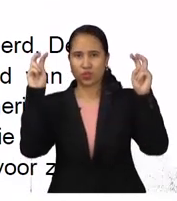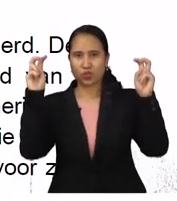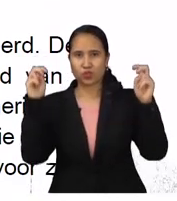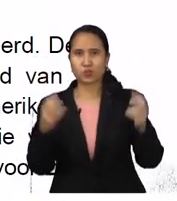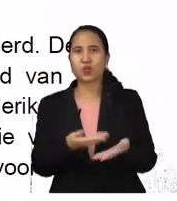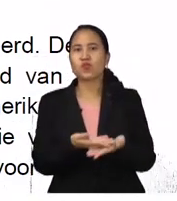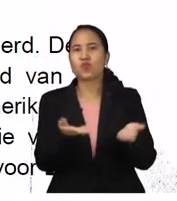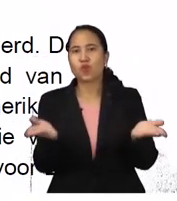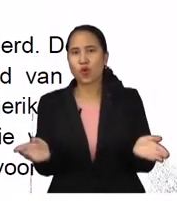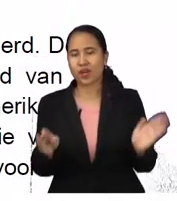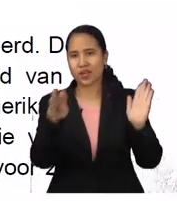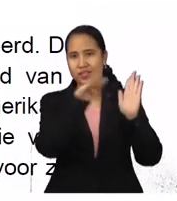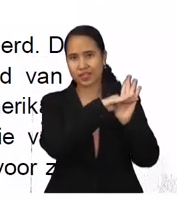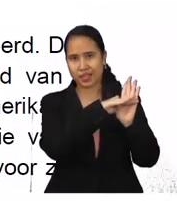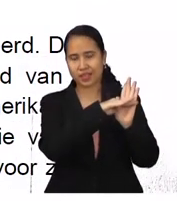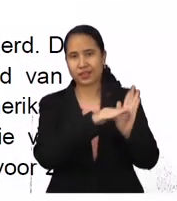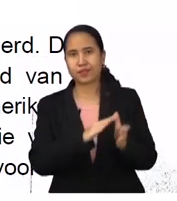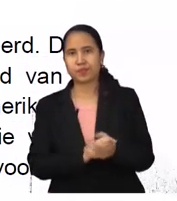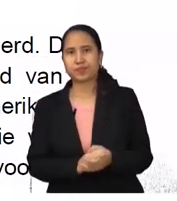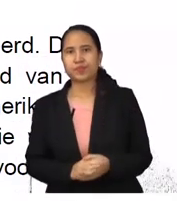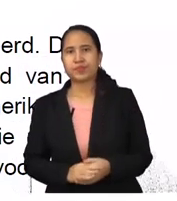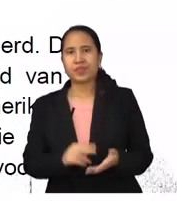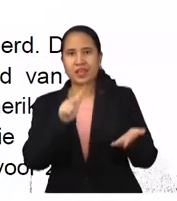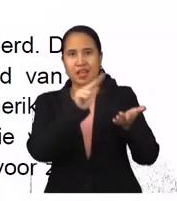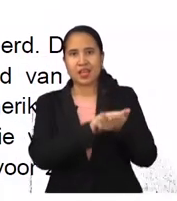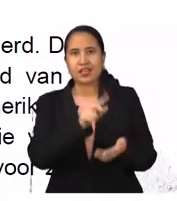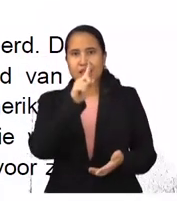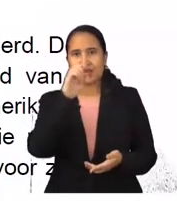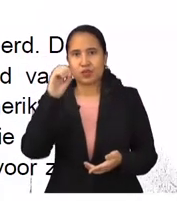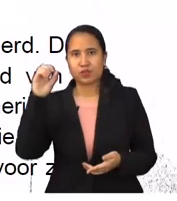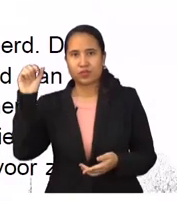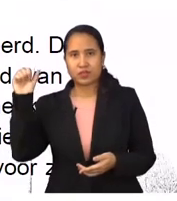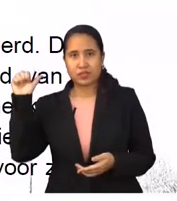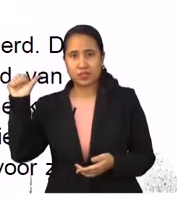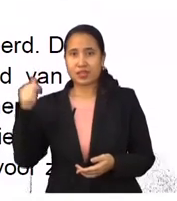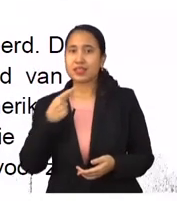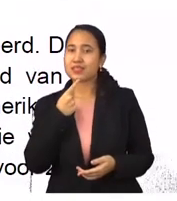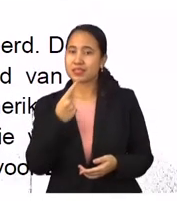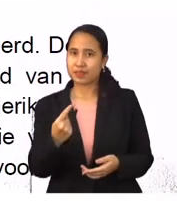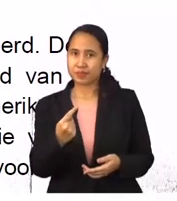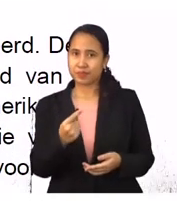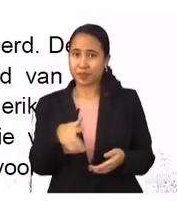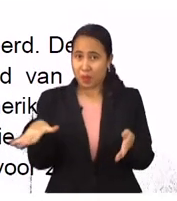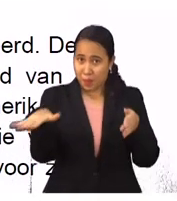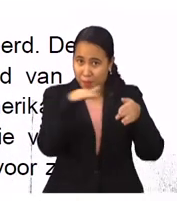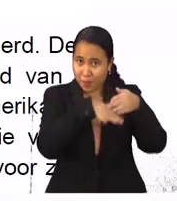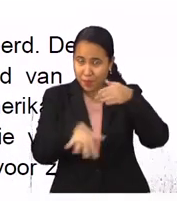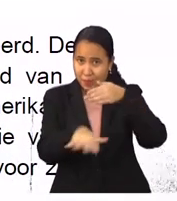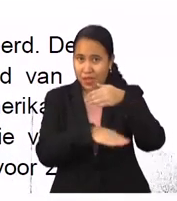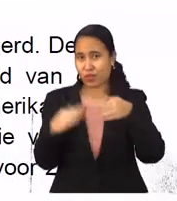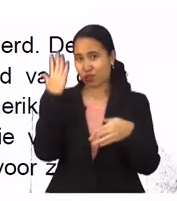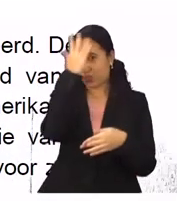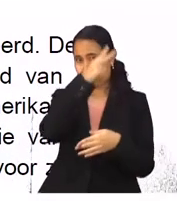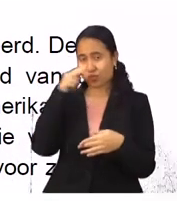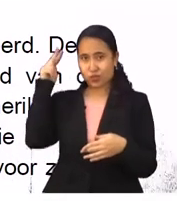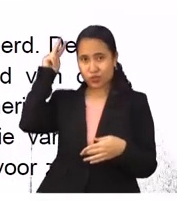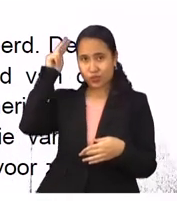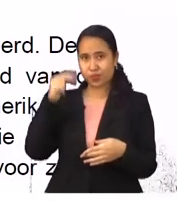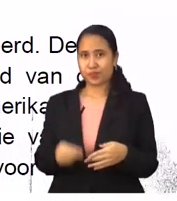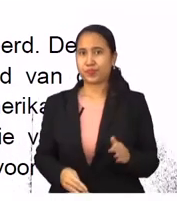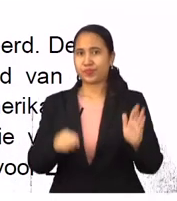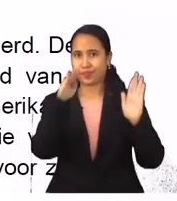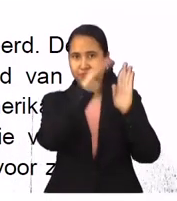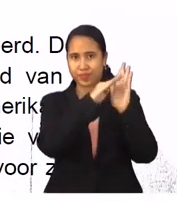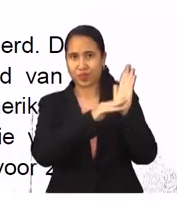voorrangsregel. Artikel 106 van de Grondwet luidt als volgt: dat binnen de Republiek Suriname geldende